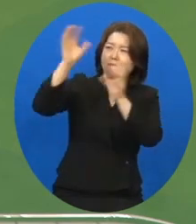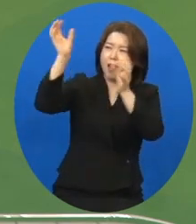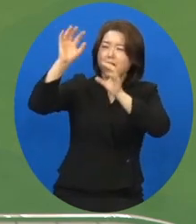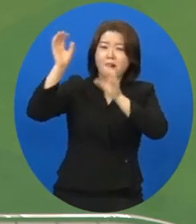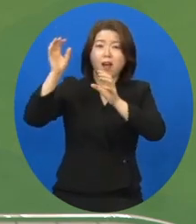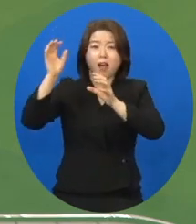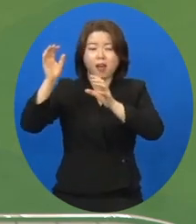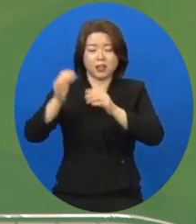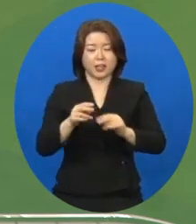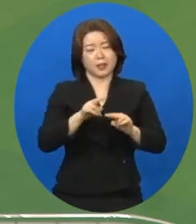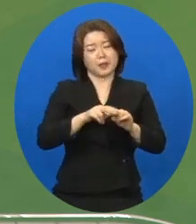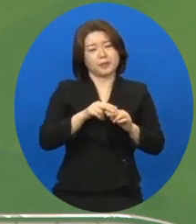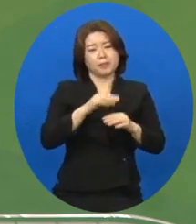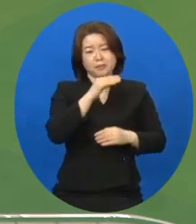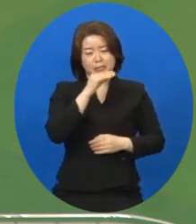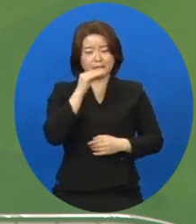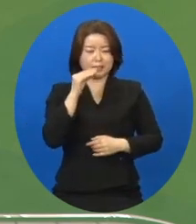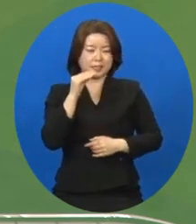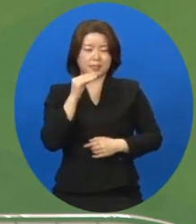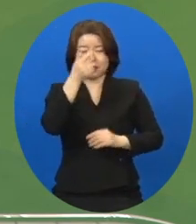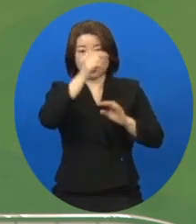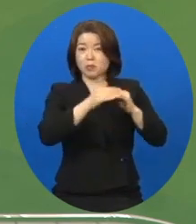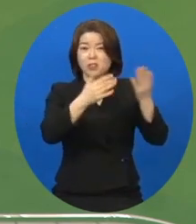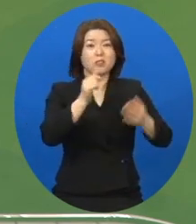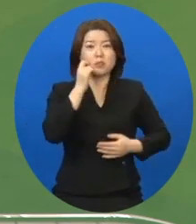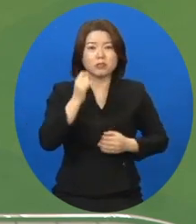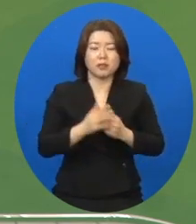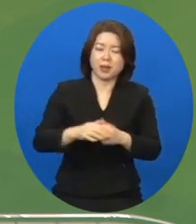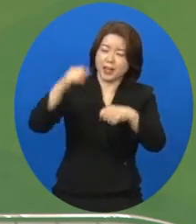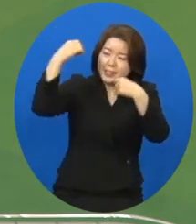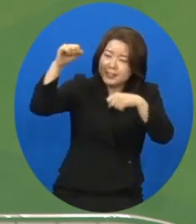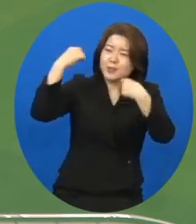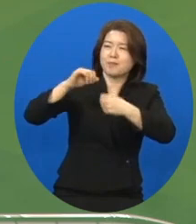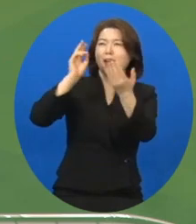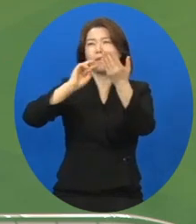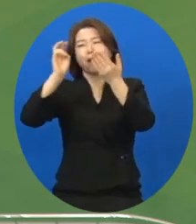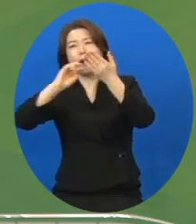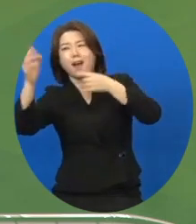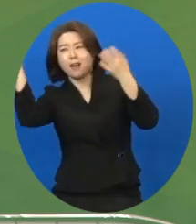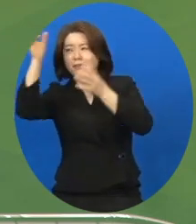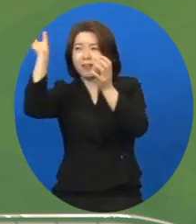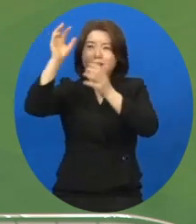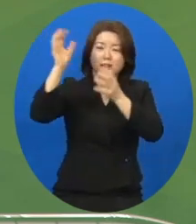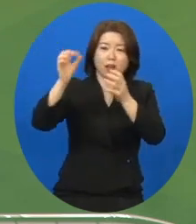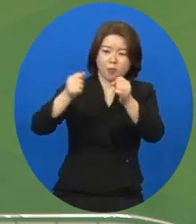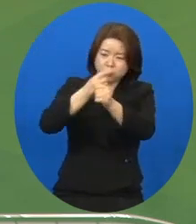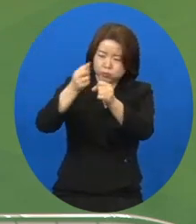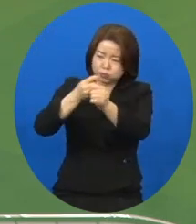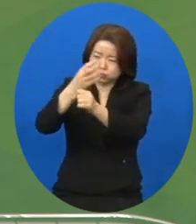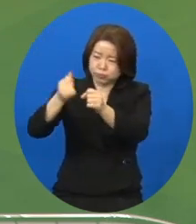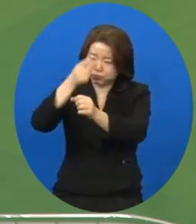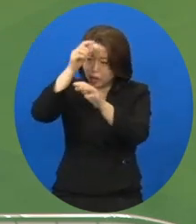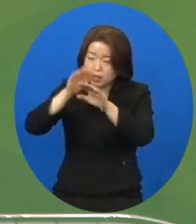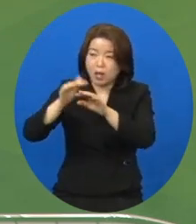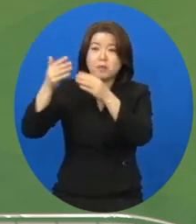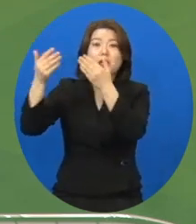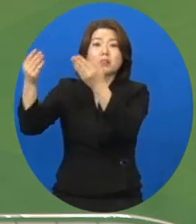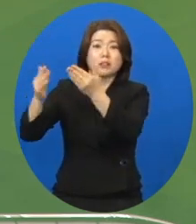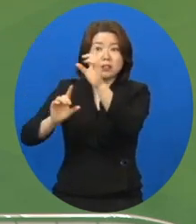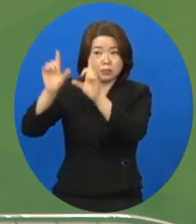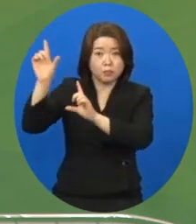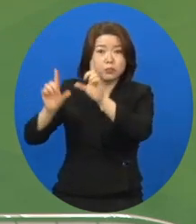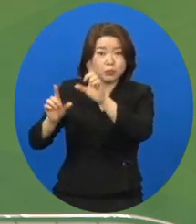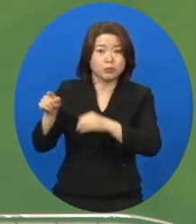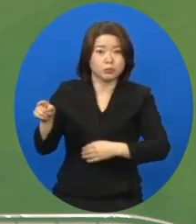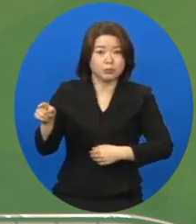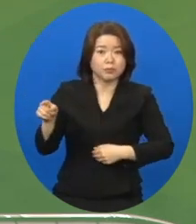드리는 사람들이더라. 춤을 추면서 찬송하고 몇 시간씩 그렇게 예배를 드리는 그 사람들이